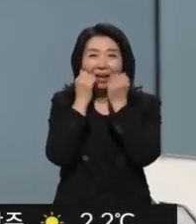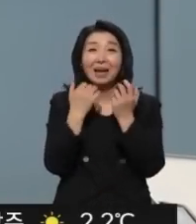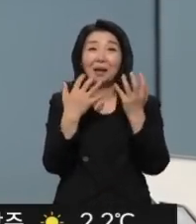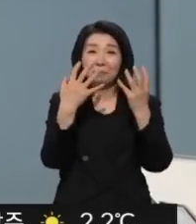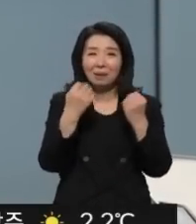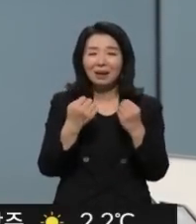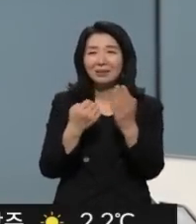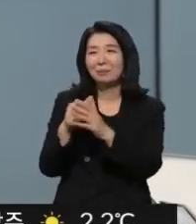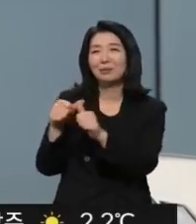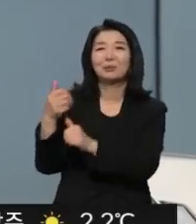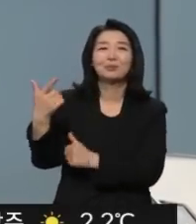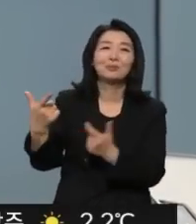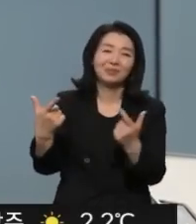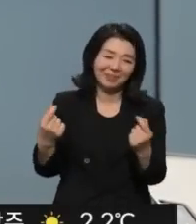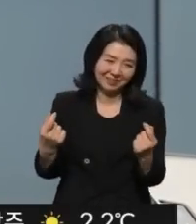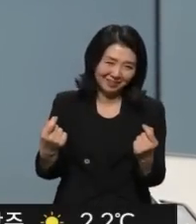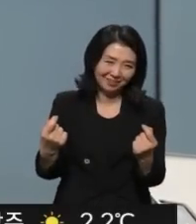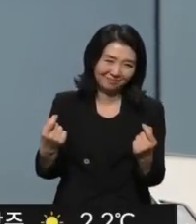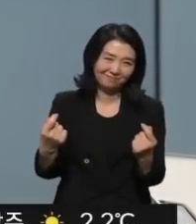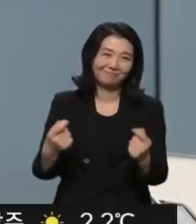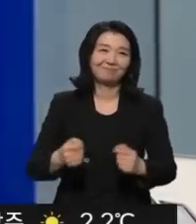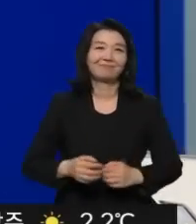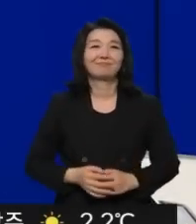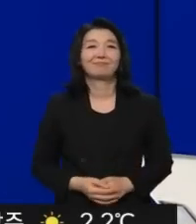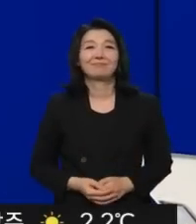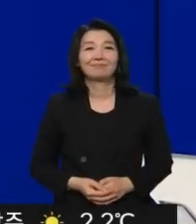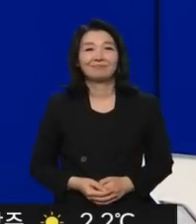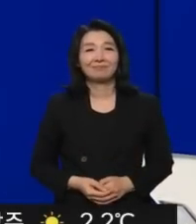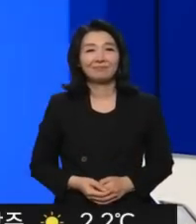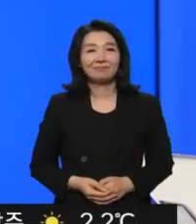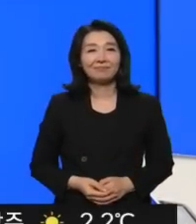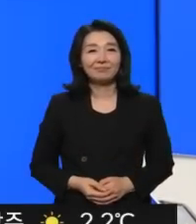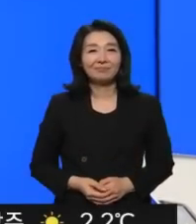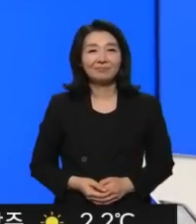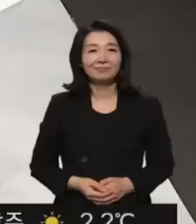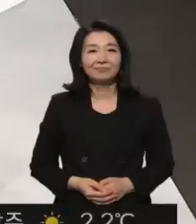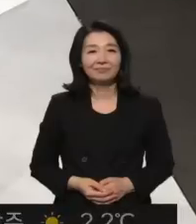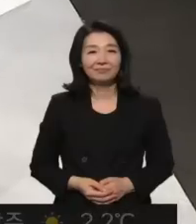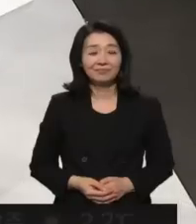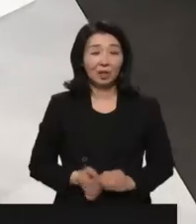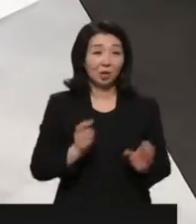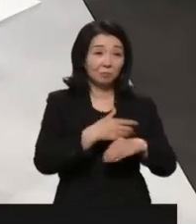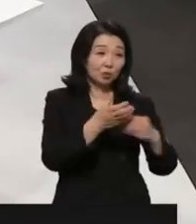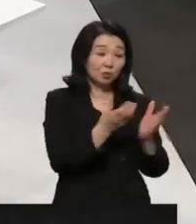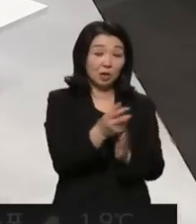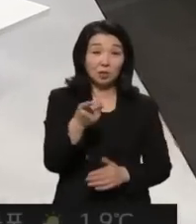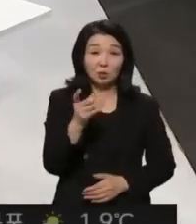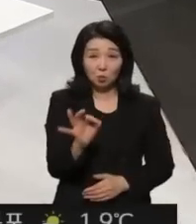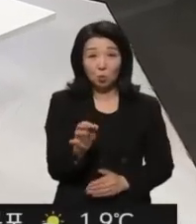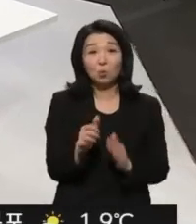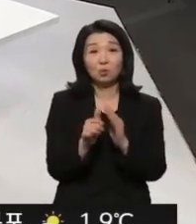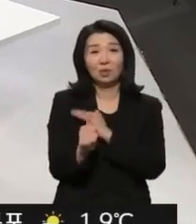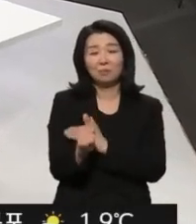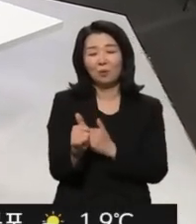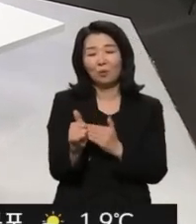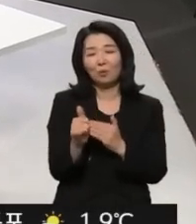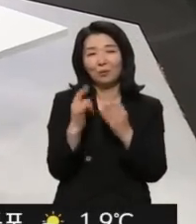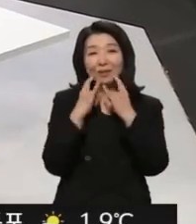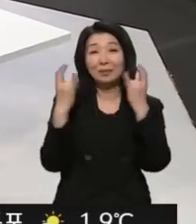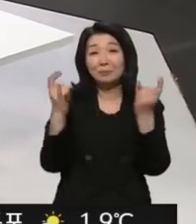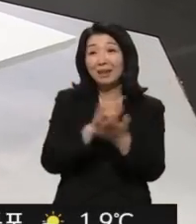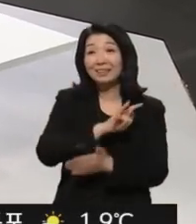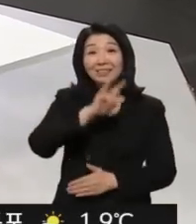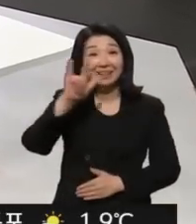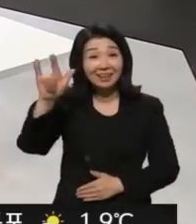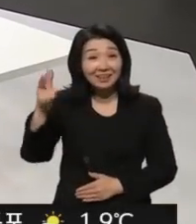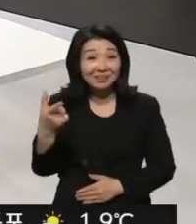정치가 간단치 않다는 또 그런 조언을 한 걸로 일단 보이는데요. 자, 민주당 송영길 전 대표가 오늘 프랑스 출국길에 오르잖아요. 저희가